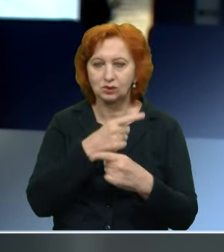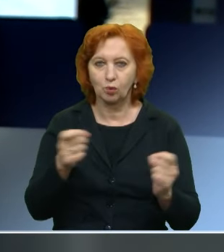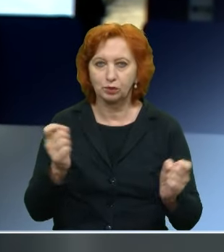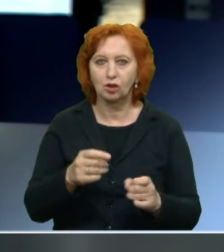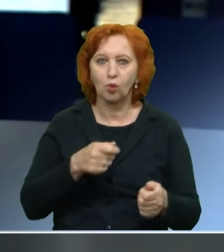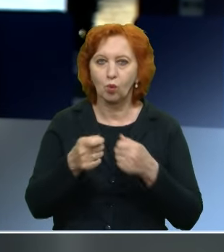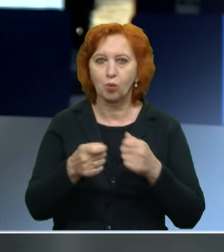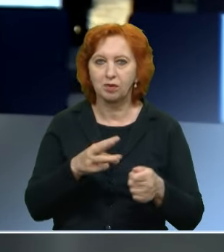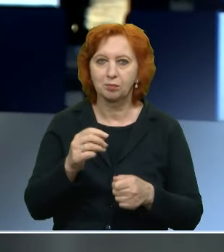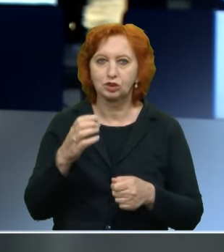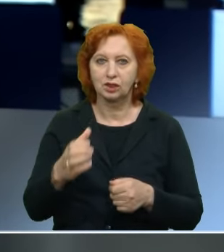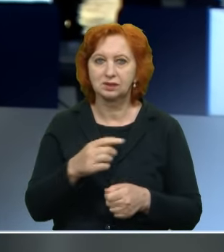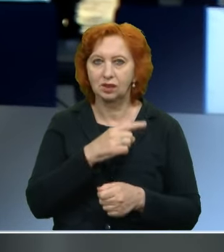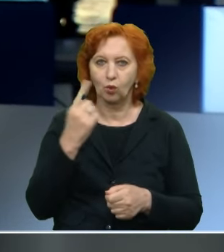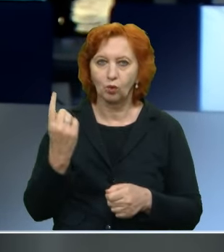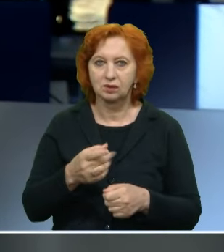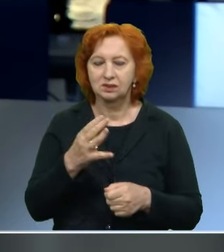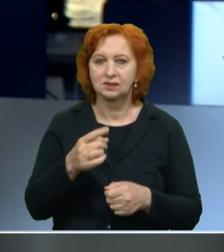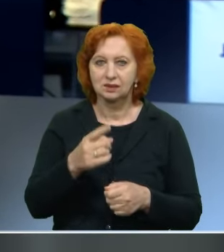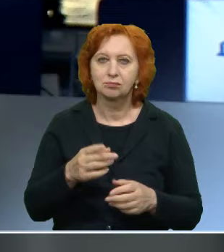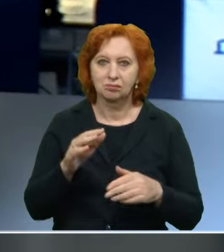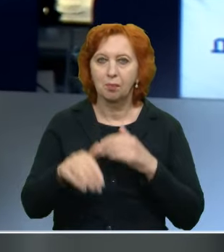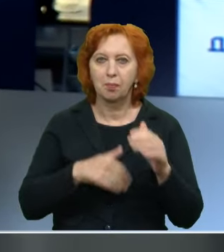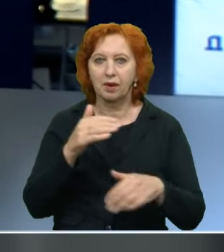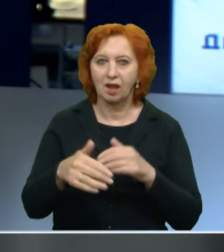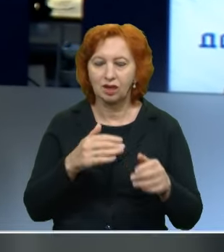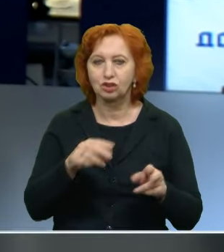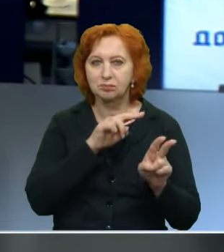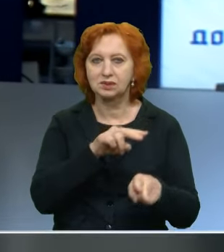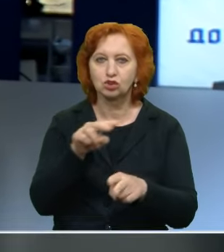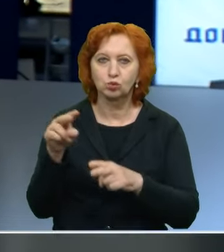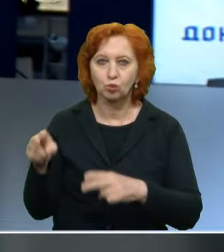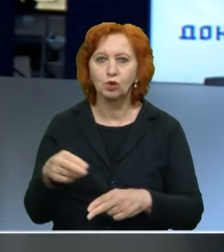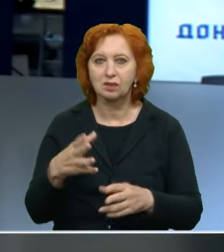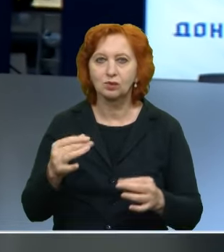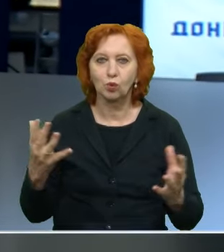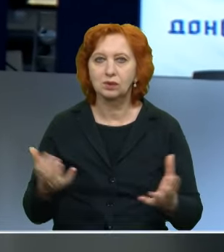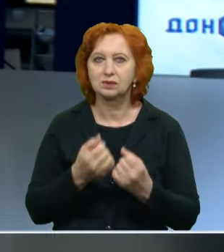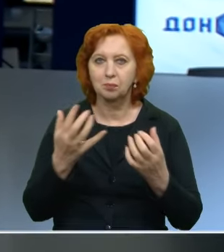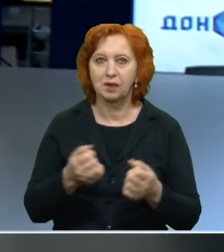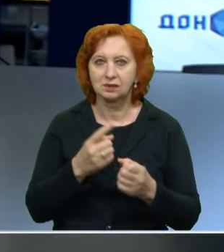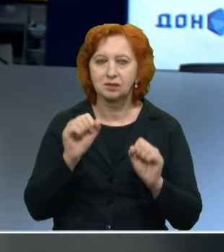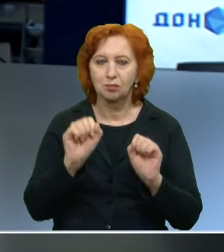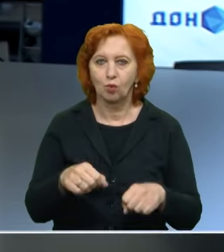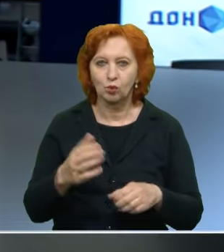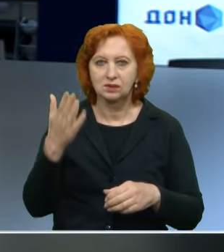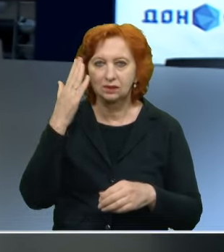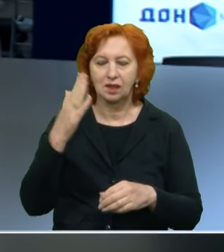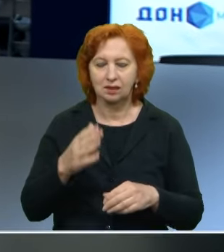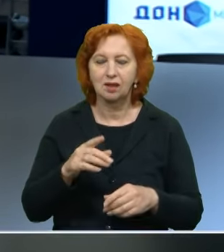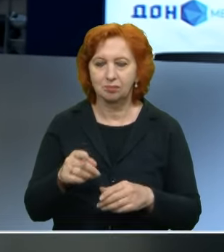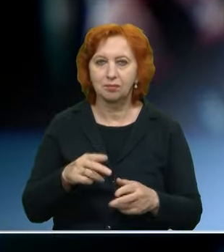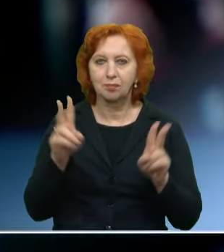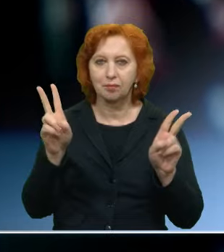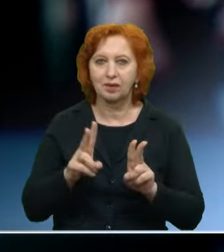регионального управления МЧС России. На оборудованных пляжах дежурят спасатели. Но спасти от беды в первую очередь смогут знания правил поведения